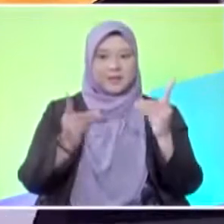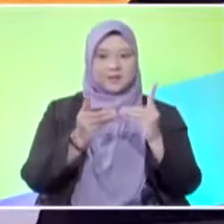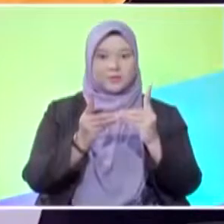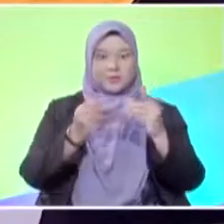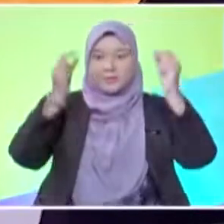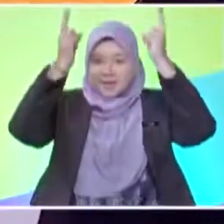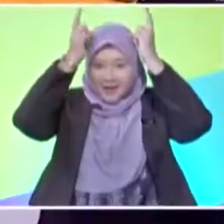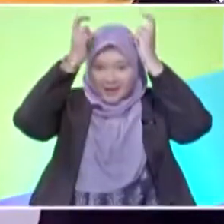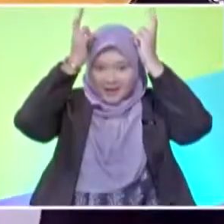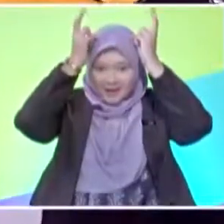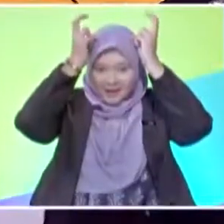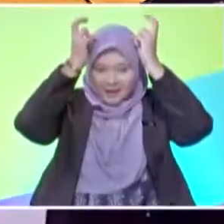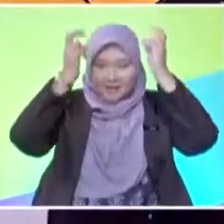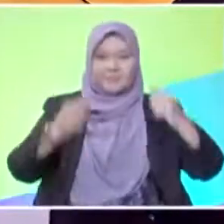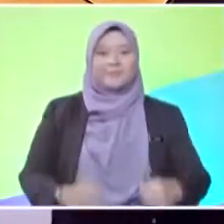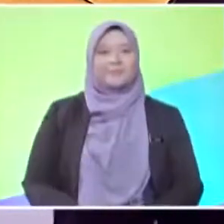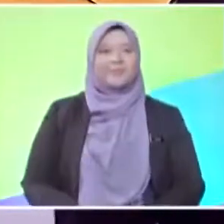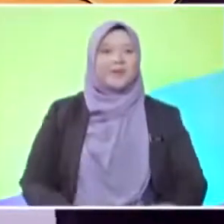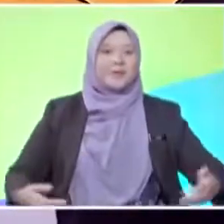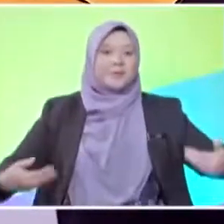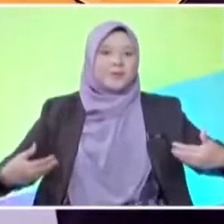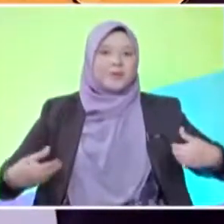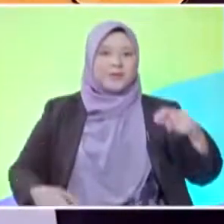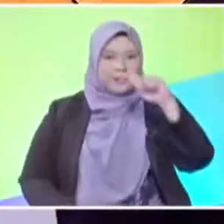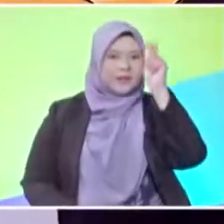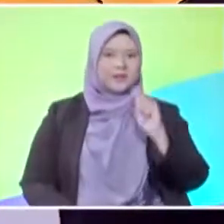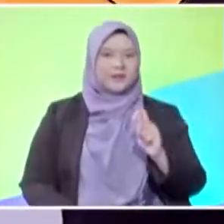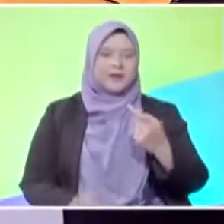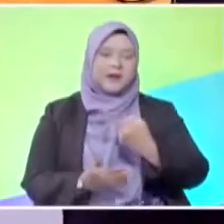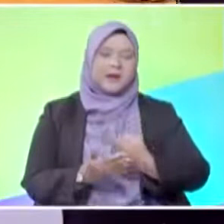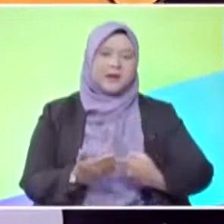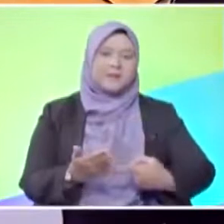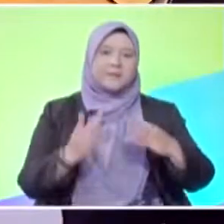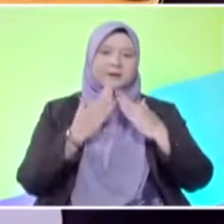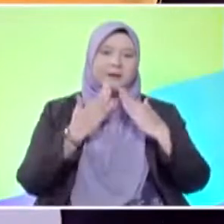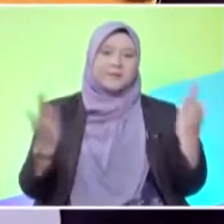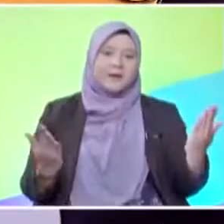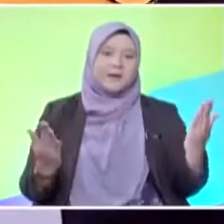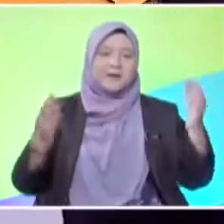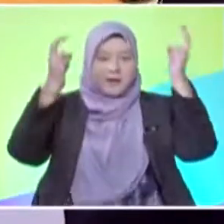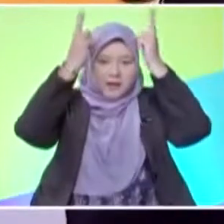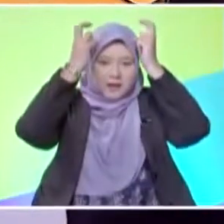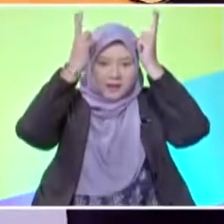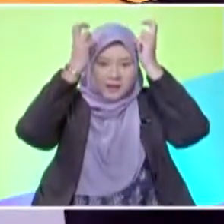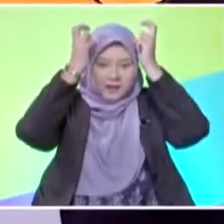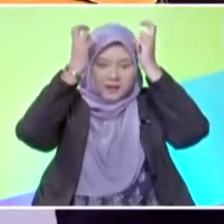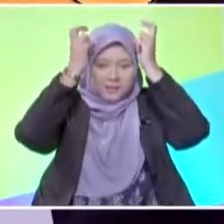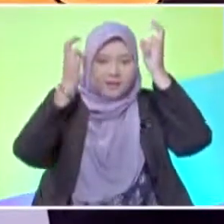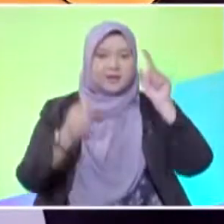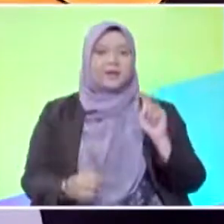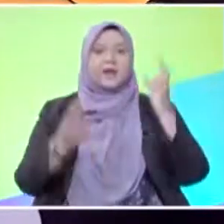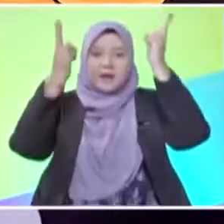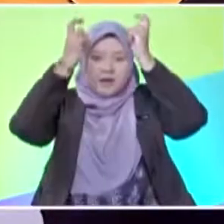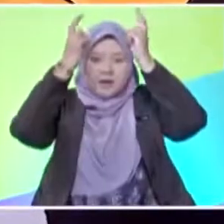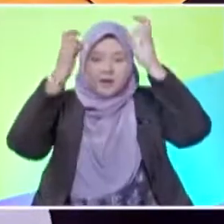eh sama nyet apa kabar Lama tak jumpa bye monyet itu Saya